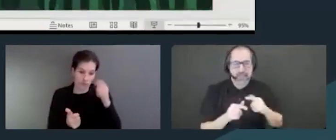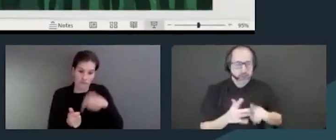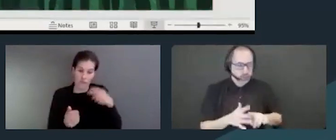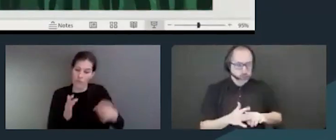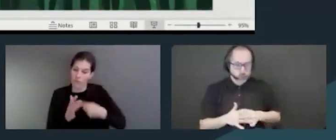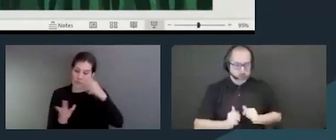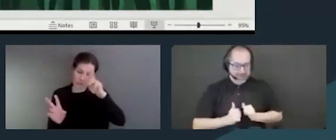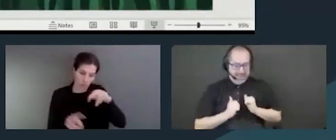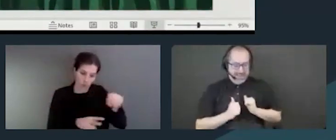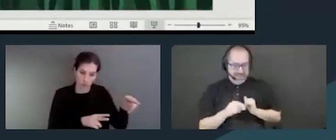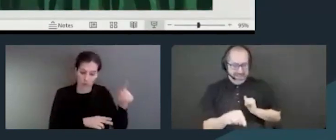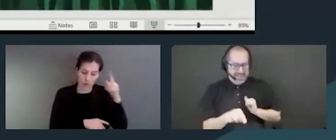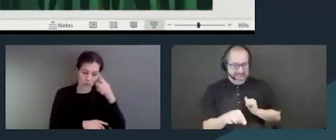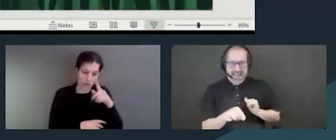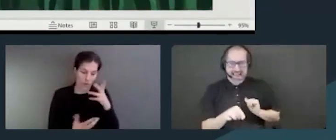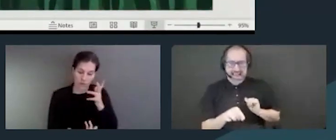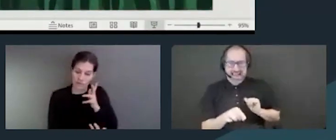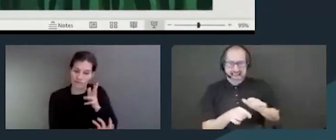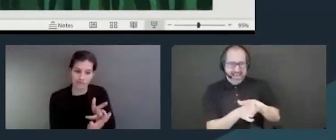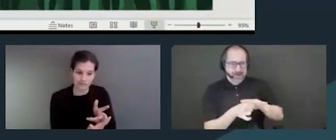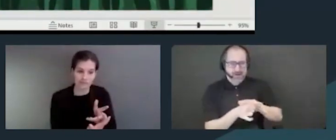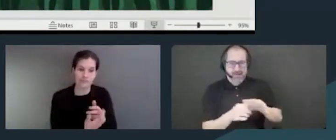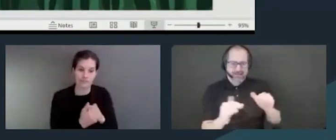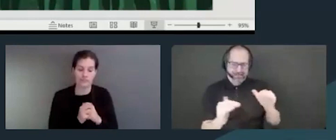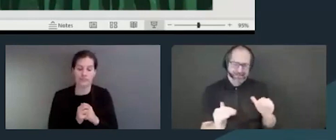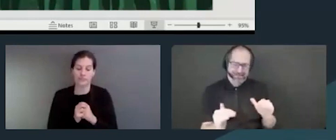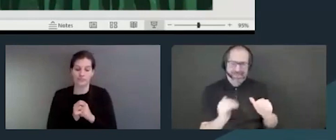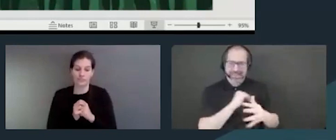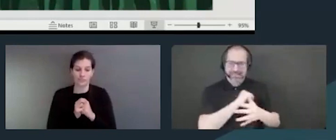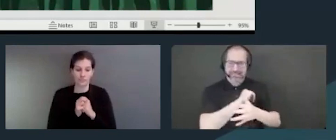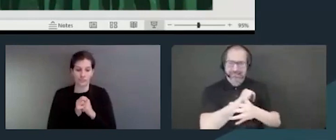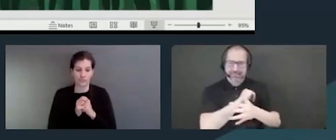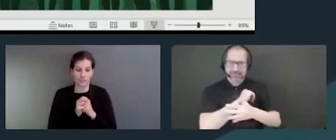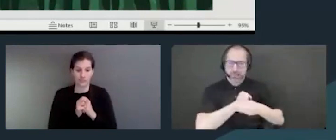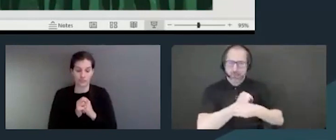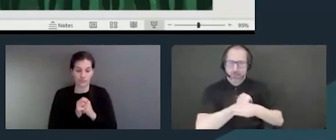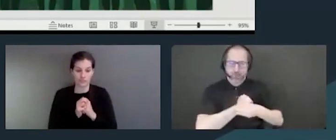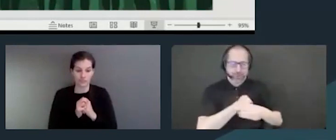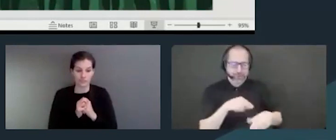parce il y a personne d'autre avec qui ils peuvent communiquer.